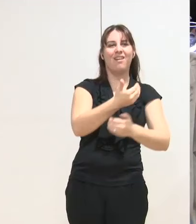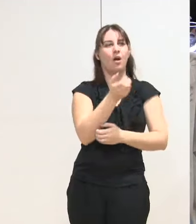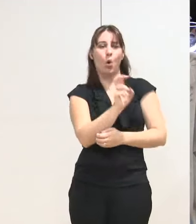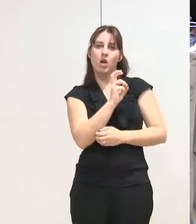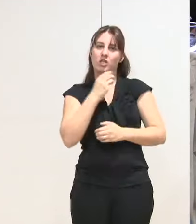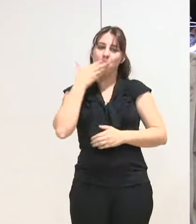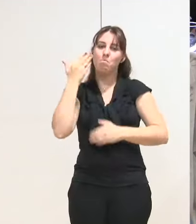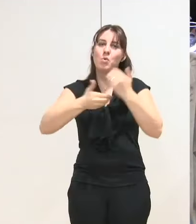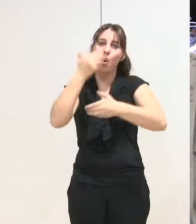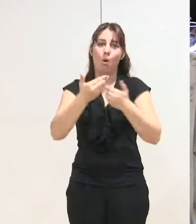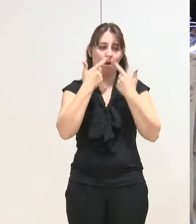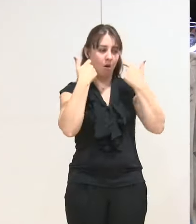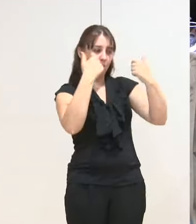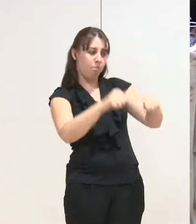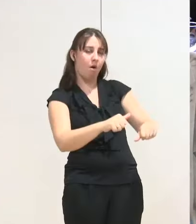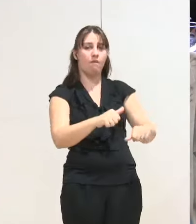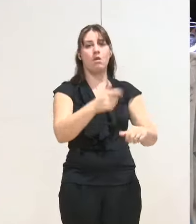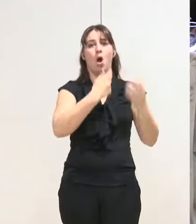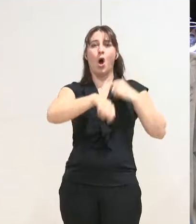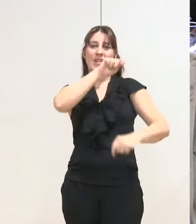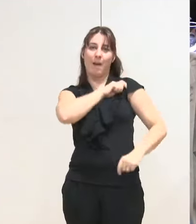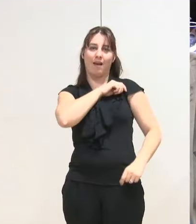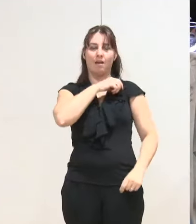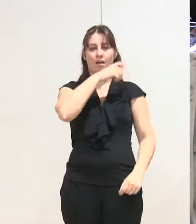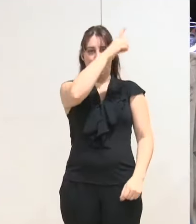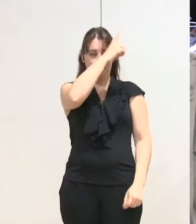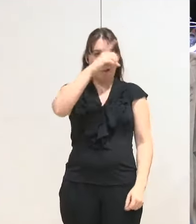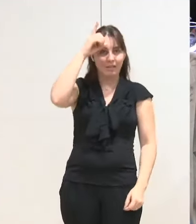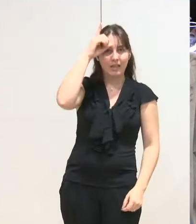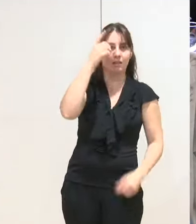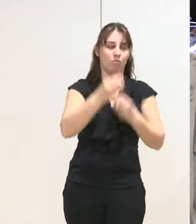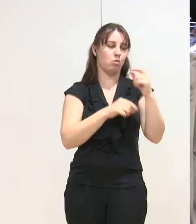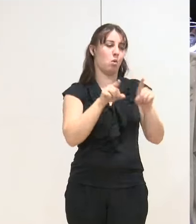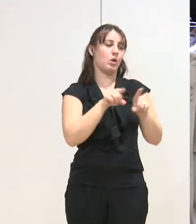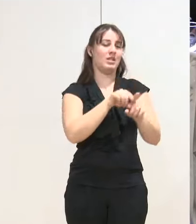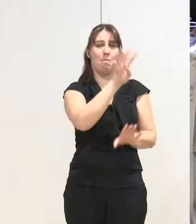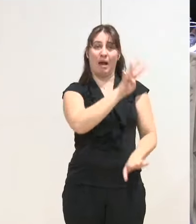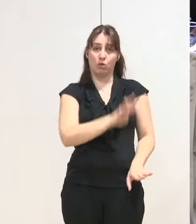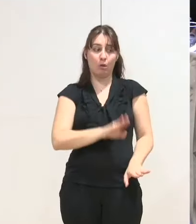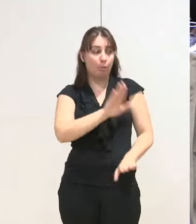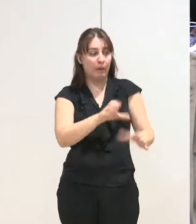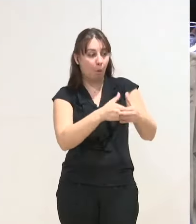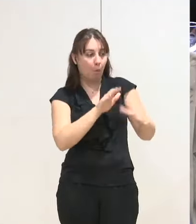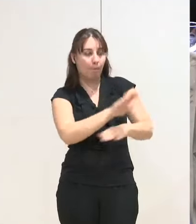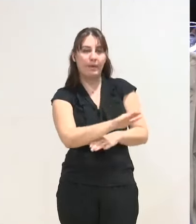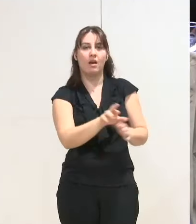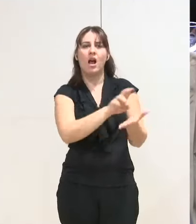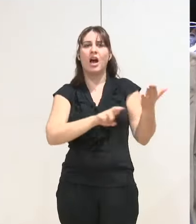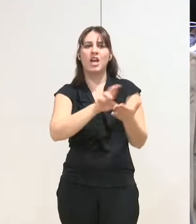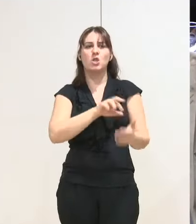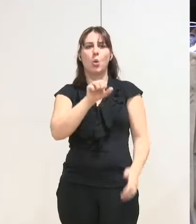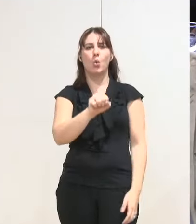récemment en Espagne à Barcelone ou à Madrid avec les entrées des mouvements podemos dans la gestion de ces villes mais